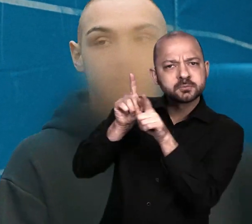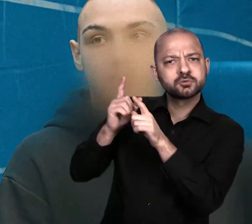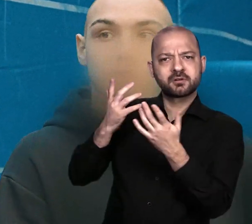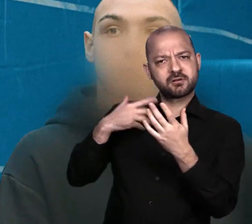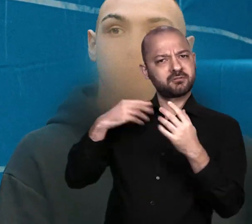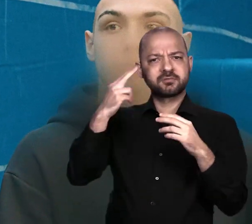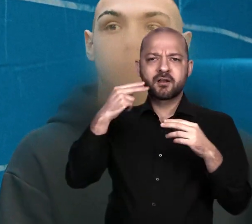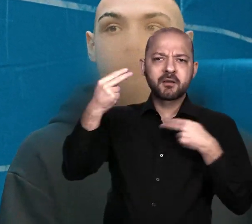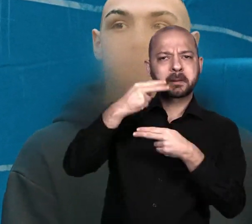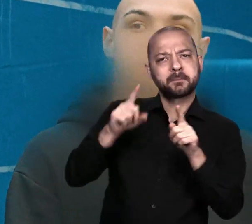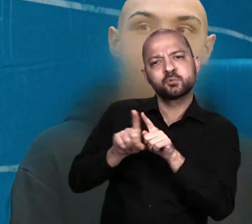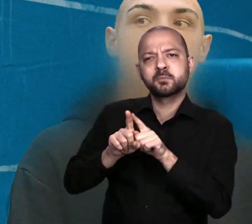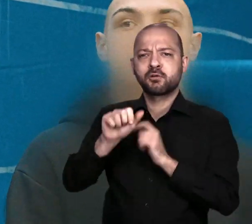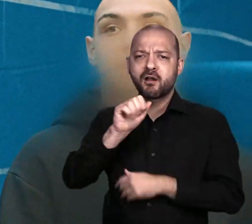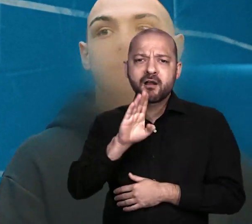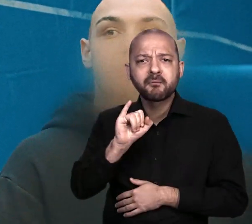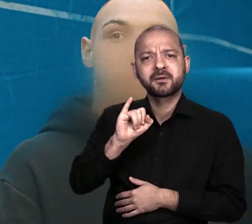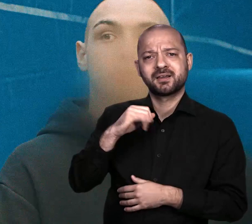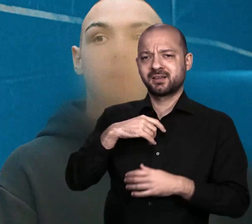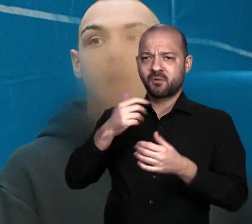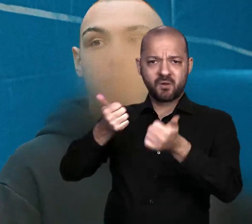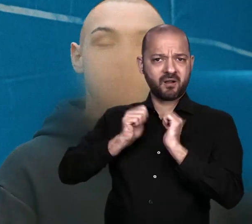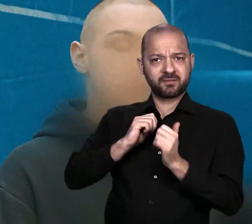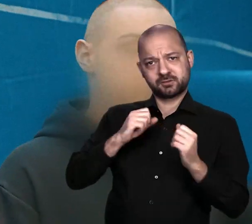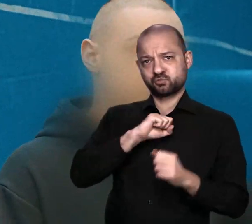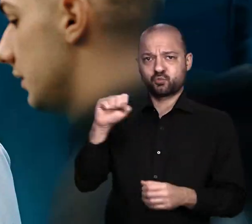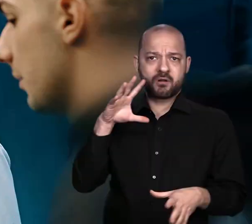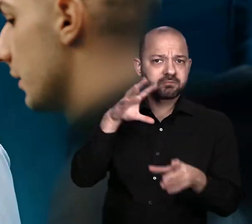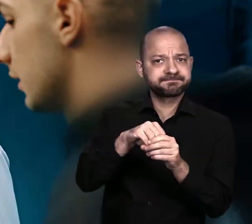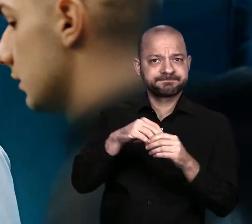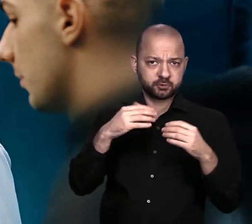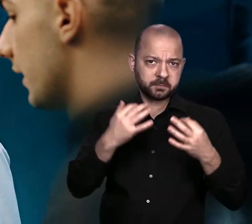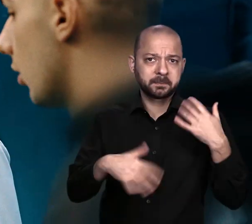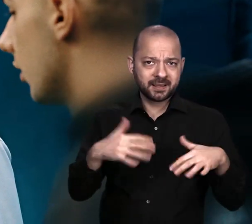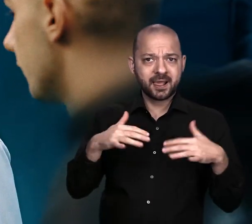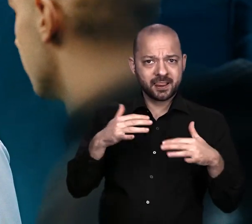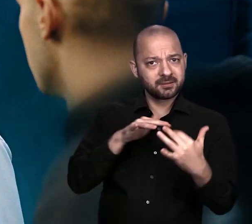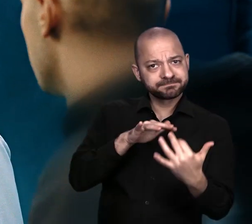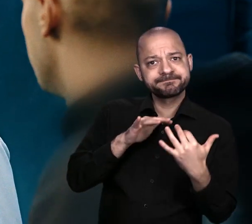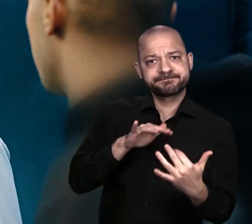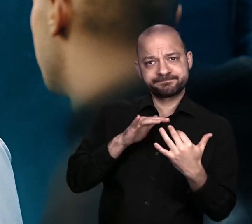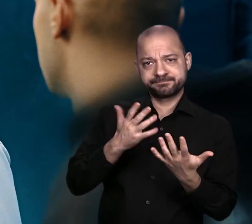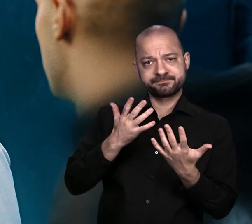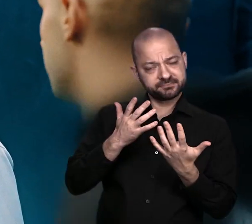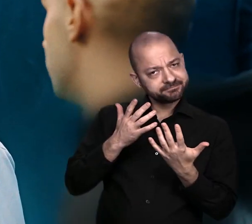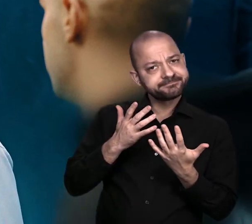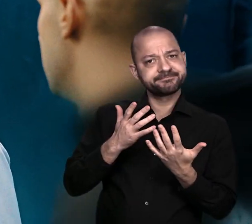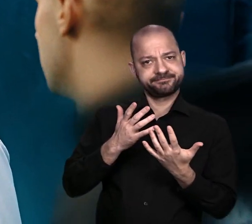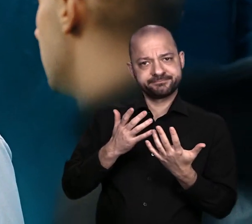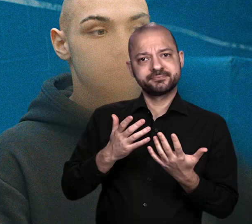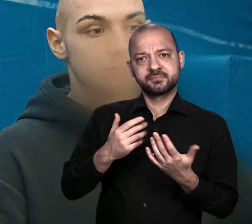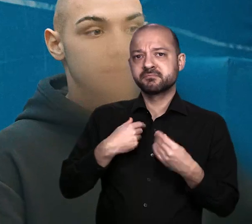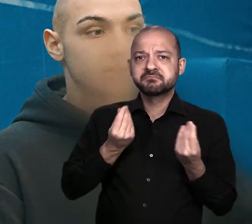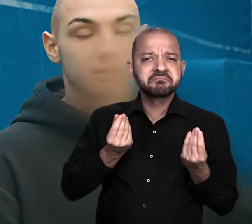Die größeren Brüder, wir nennen es ja immer Brüder, Abi sagen wir, die haben mir dabei geholfen, direkt auch im